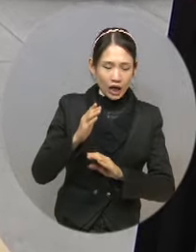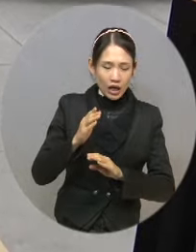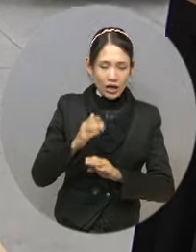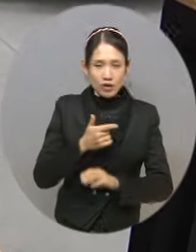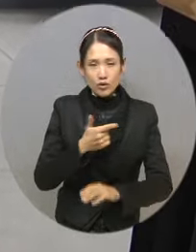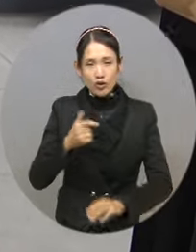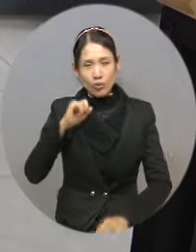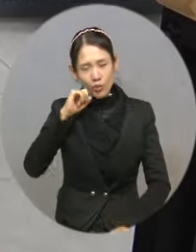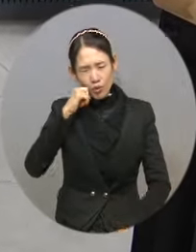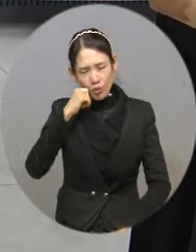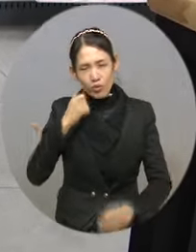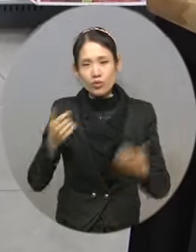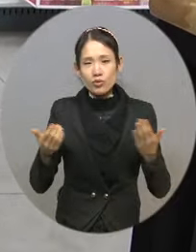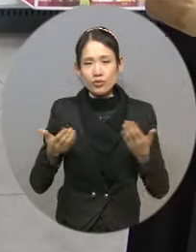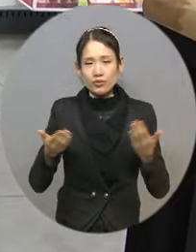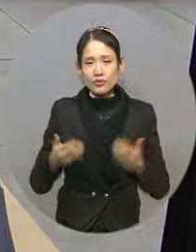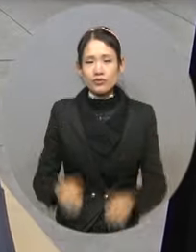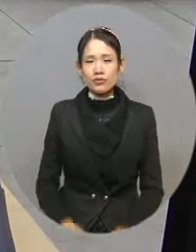산이 되기도 합니다.